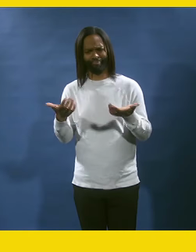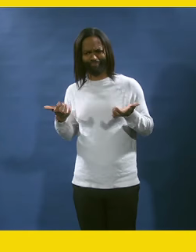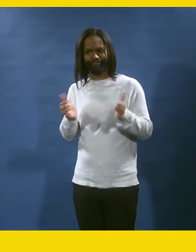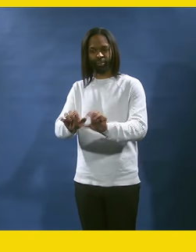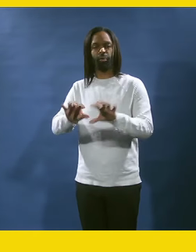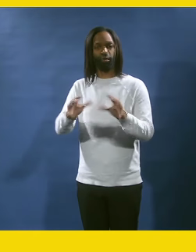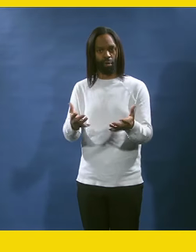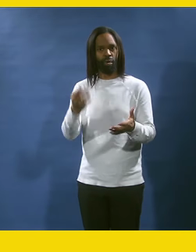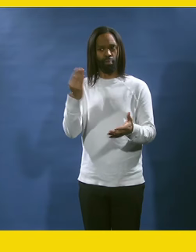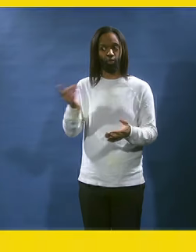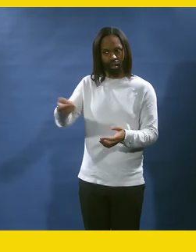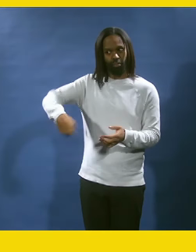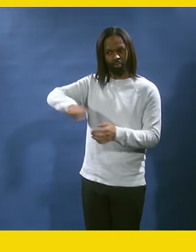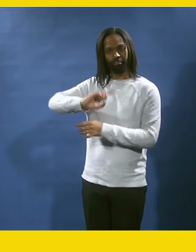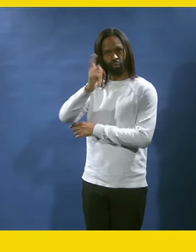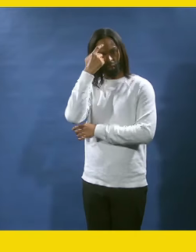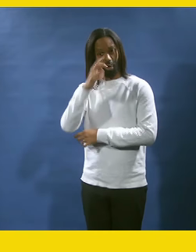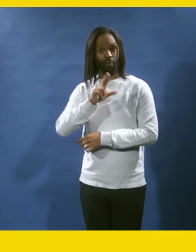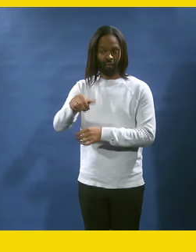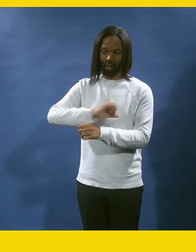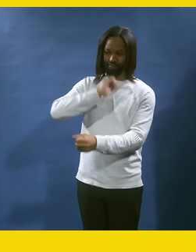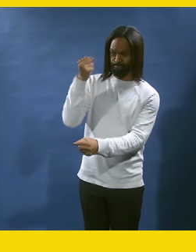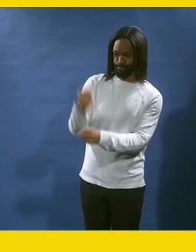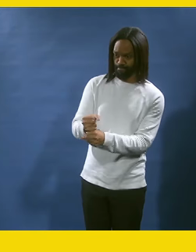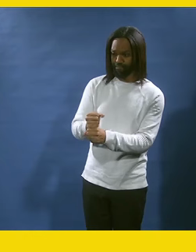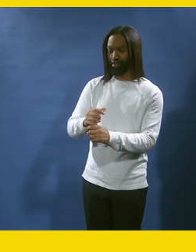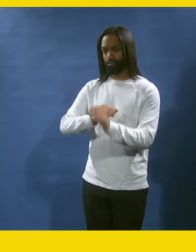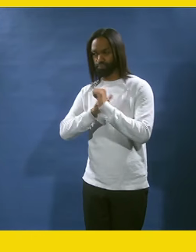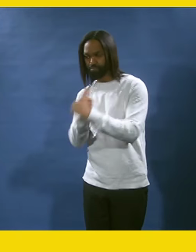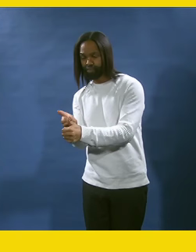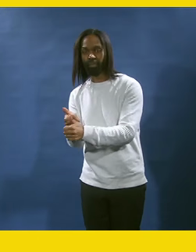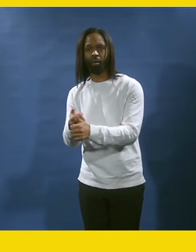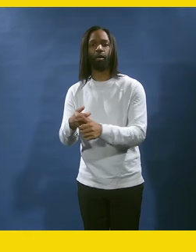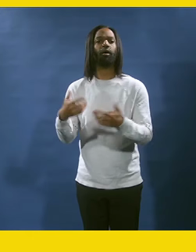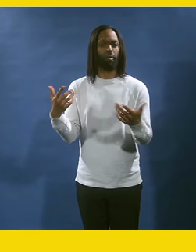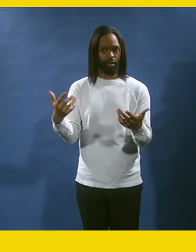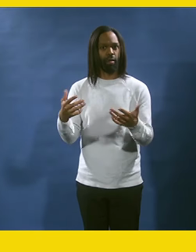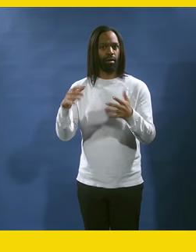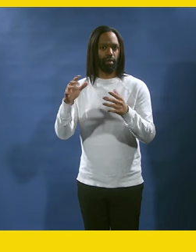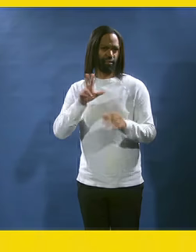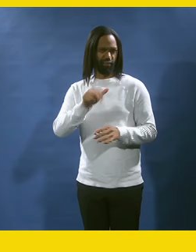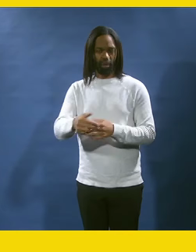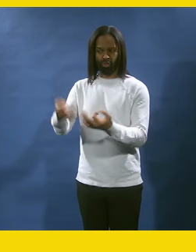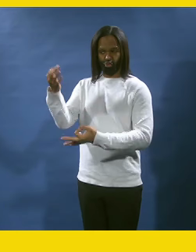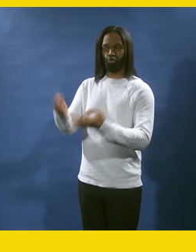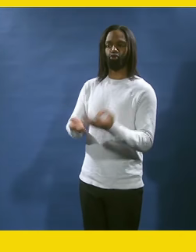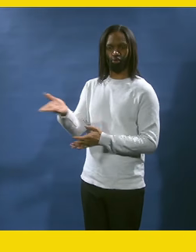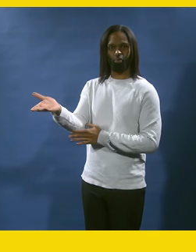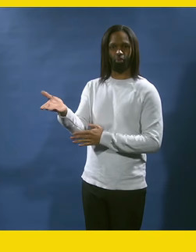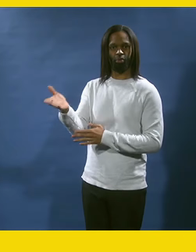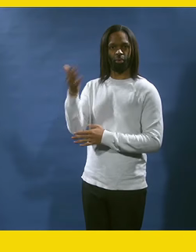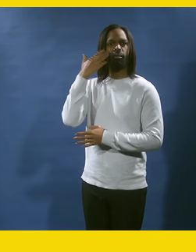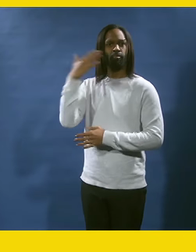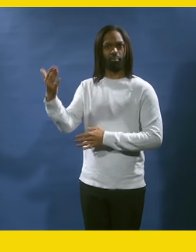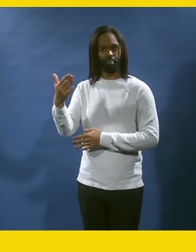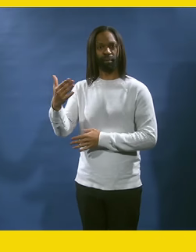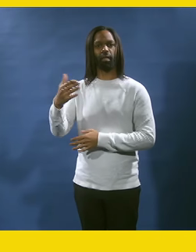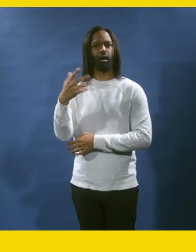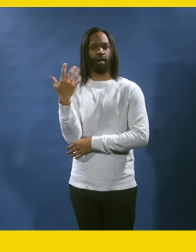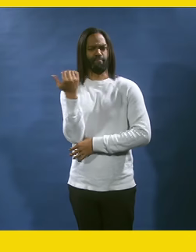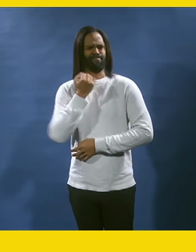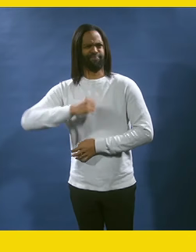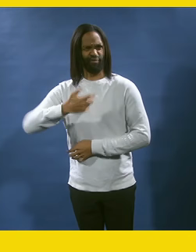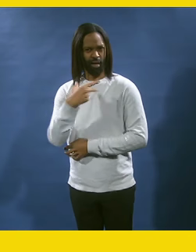seront poursuivis, condamnés, mis au ban de la société s'ils commettent ce crime. Alors oui,